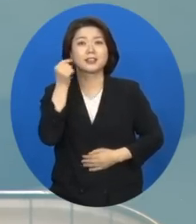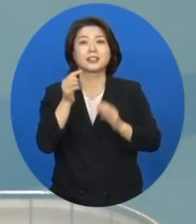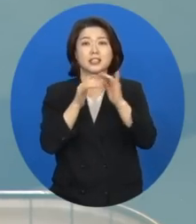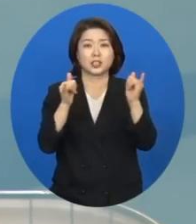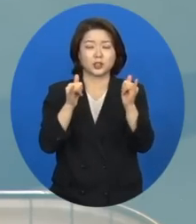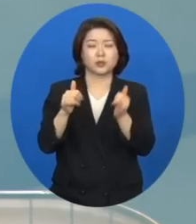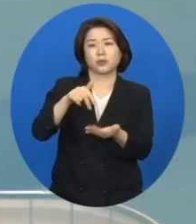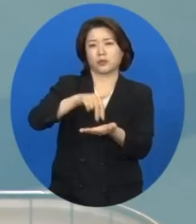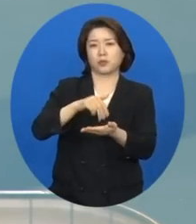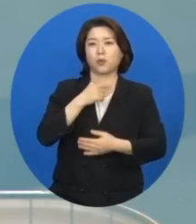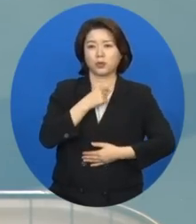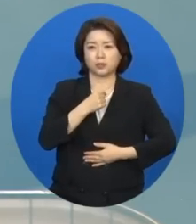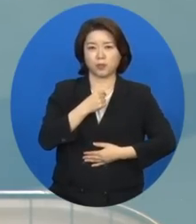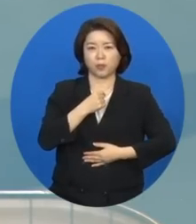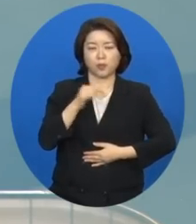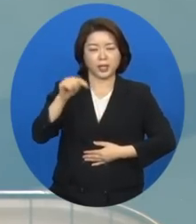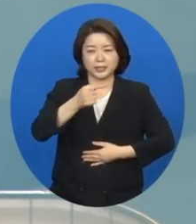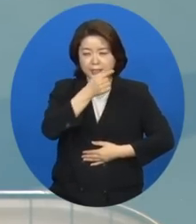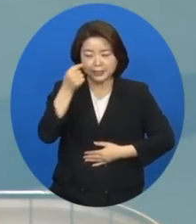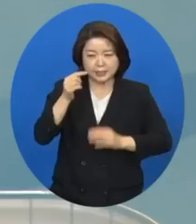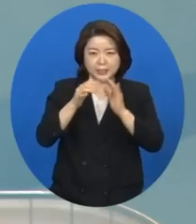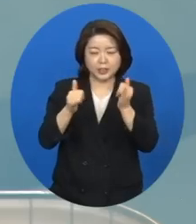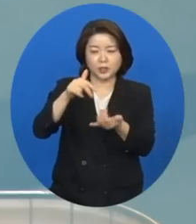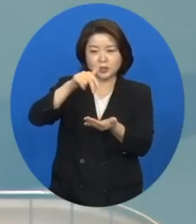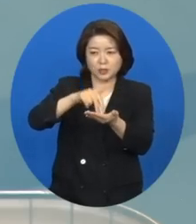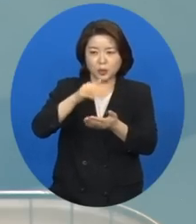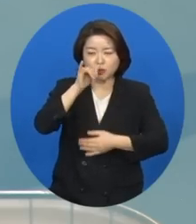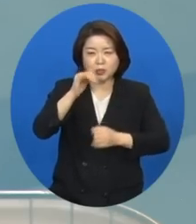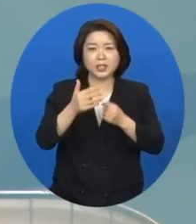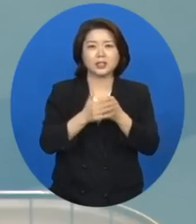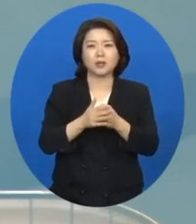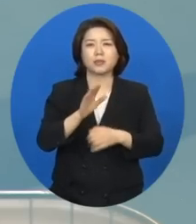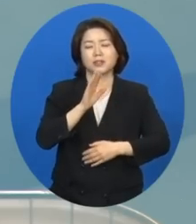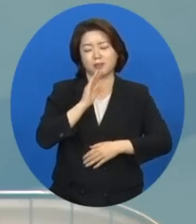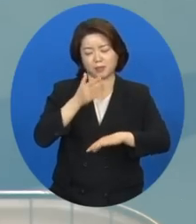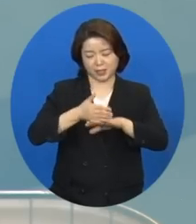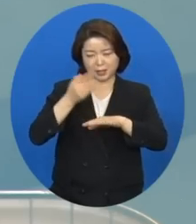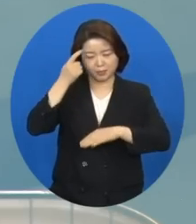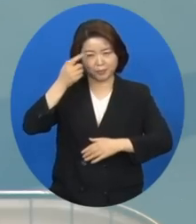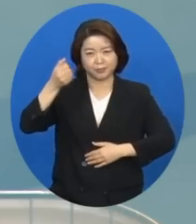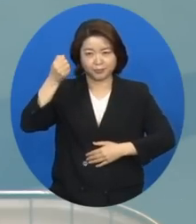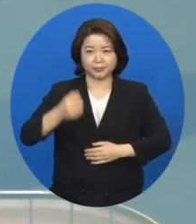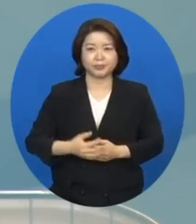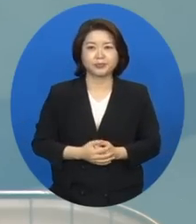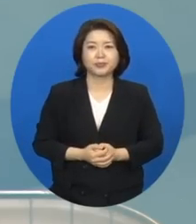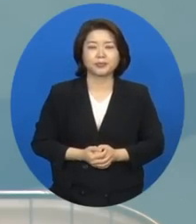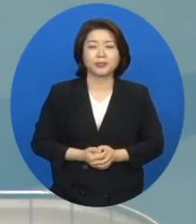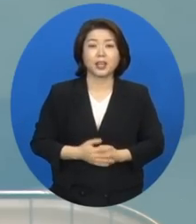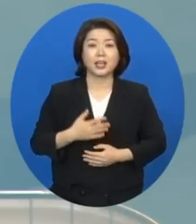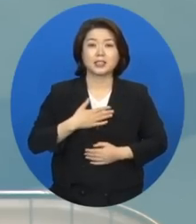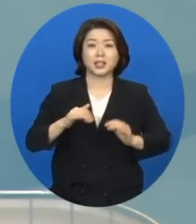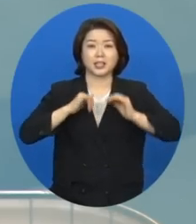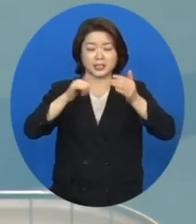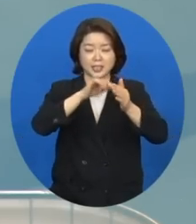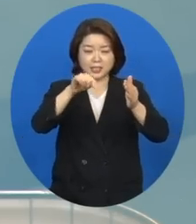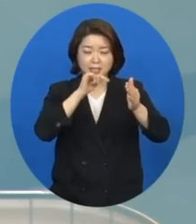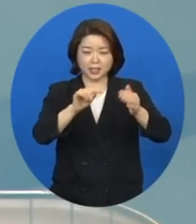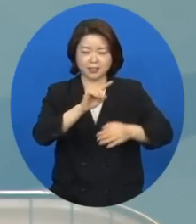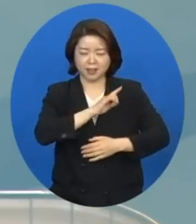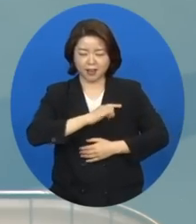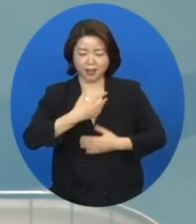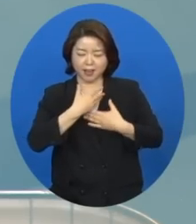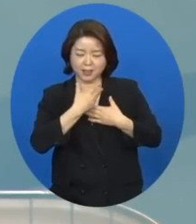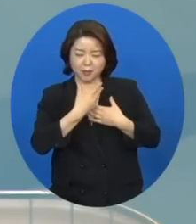서고 싶었고 그 증인으로 설 수 있어서 참 감사합니다. 저에겐 세상에서 가장 편한 두 사람이